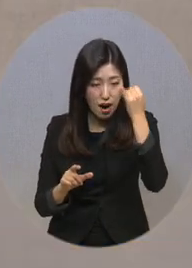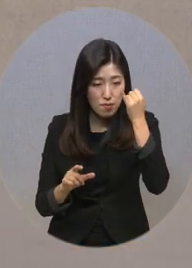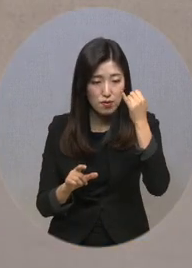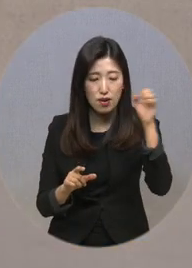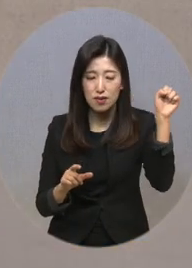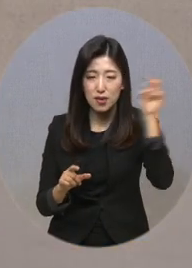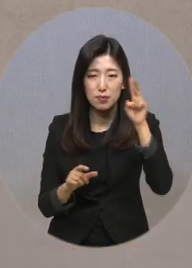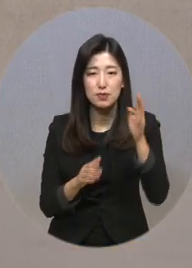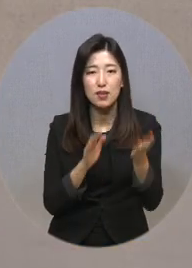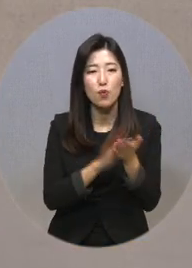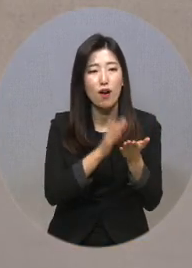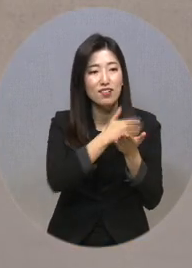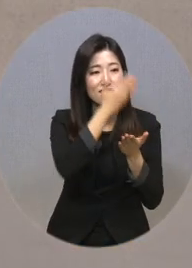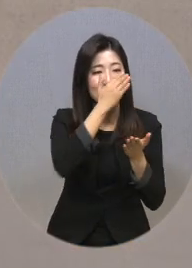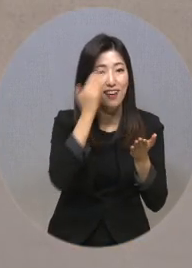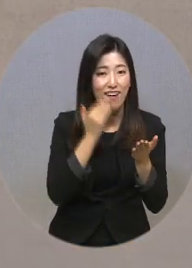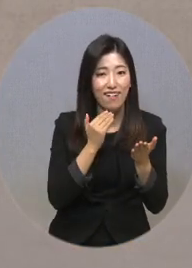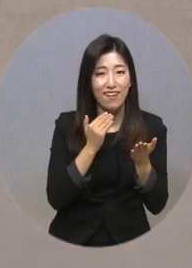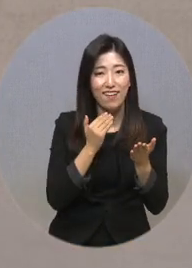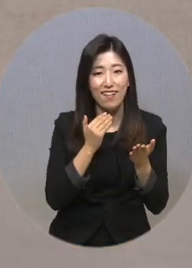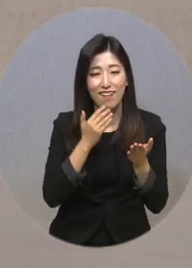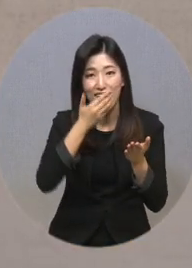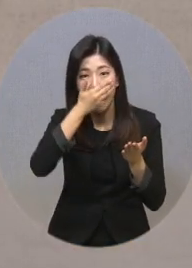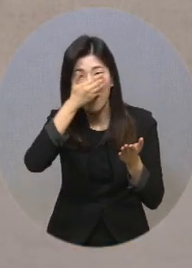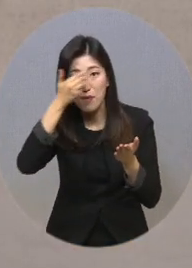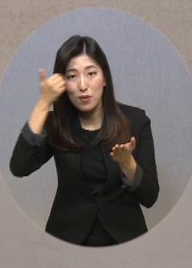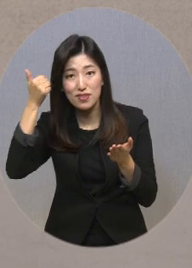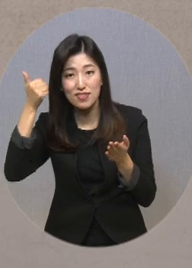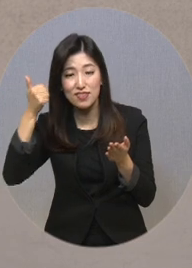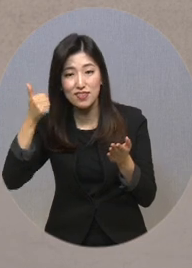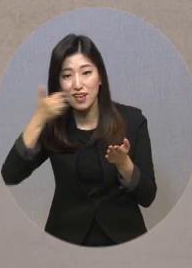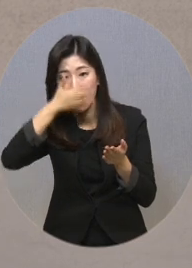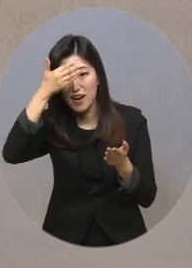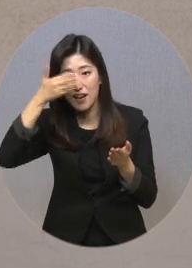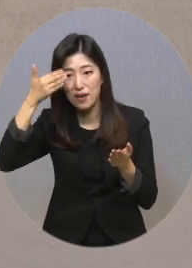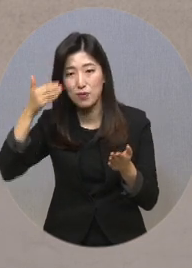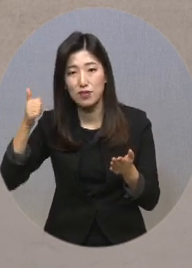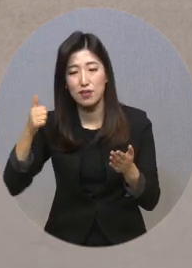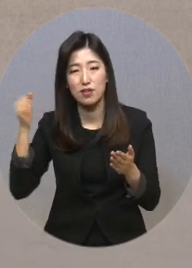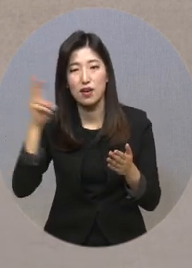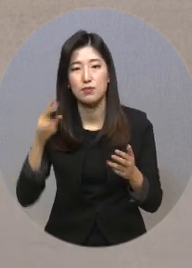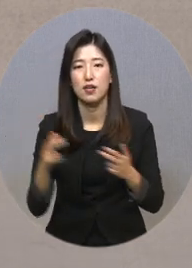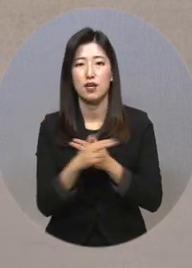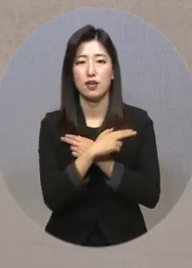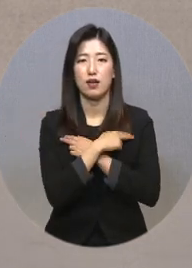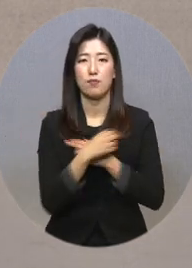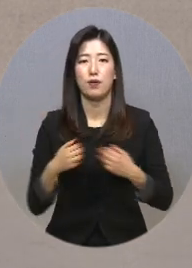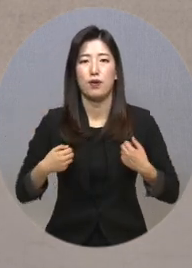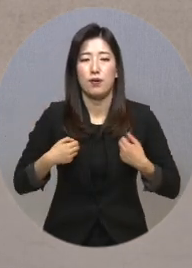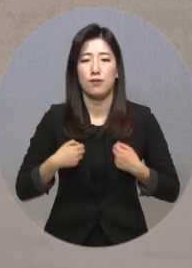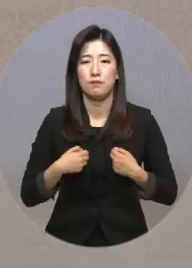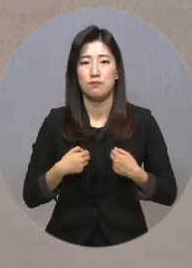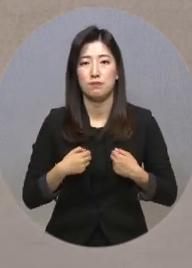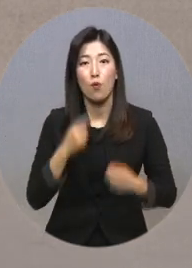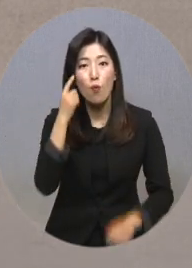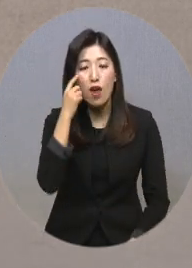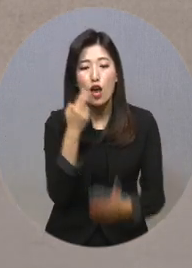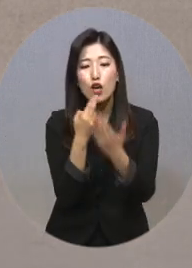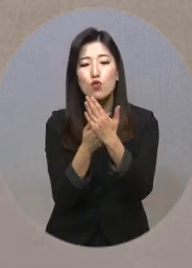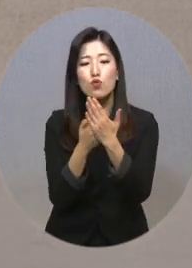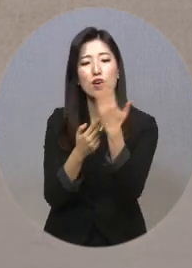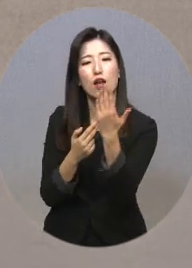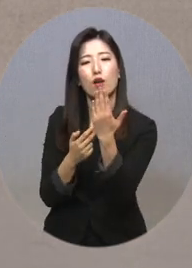시작하고 할아버지들은 그 이제 양복을 입기 시작하고 이렇게 했답니다.